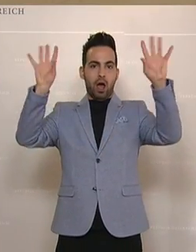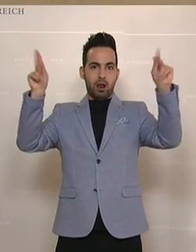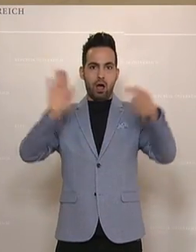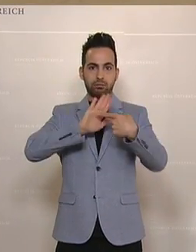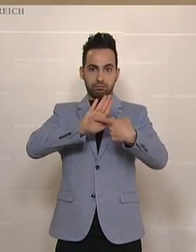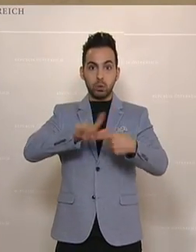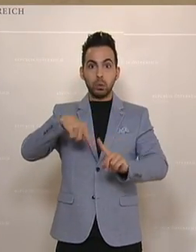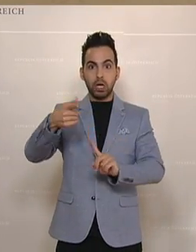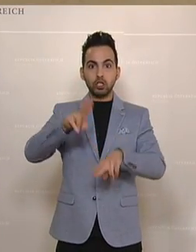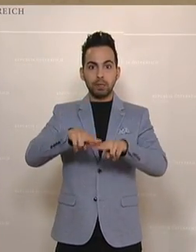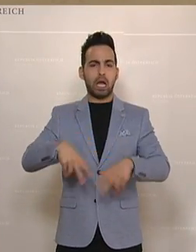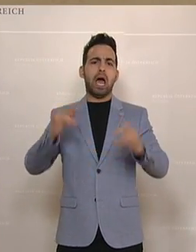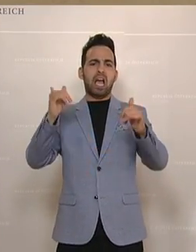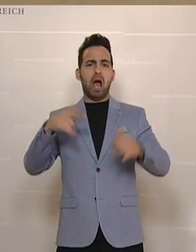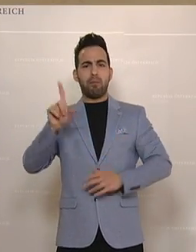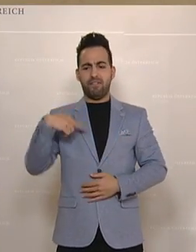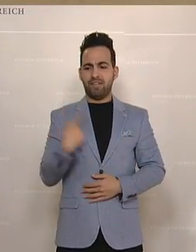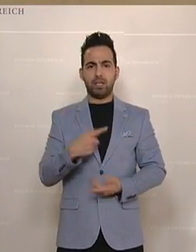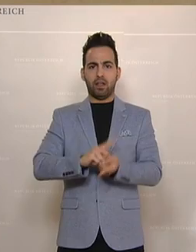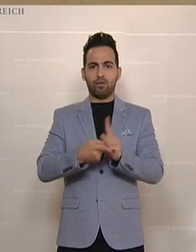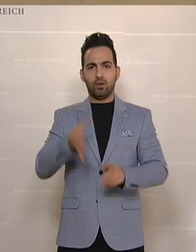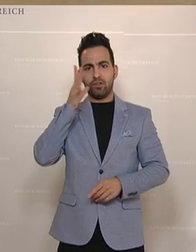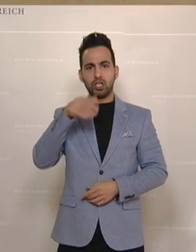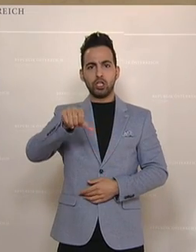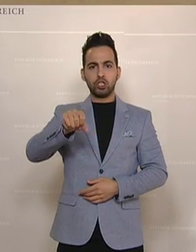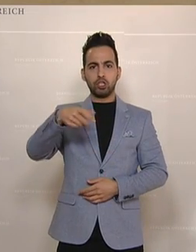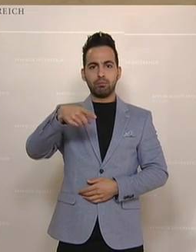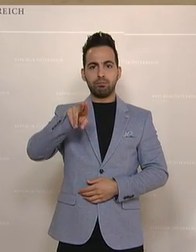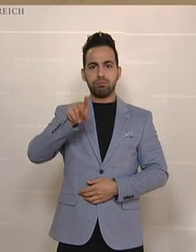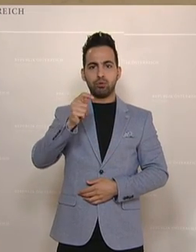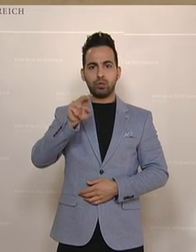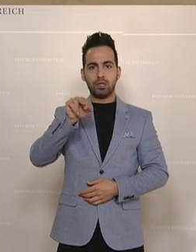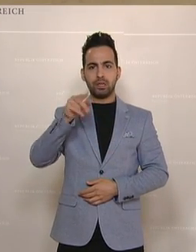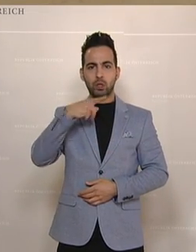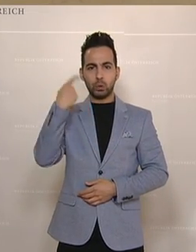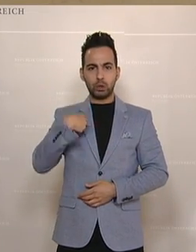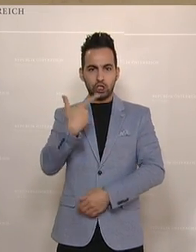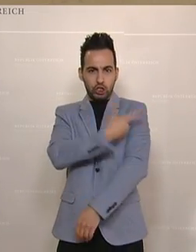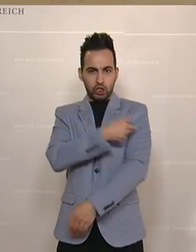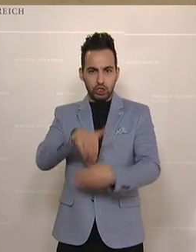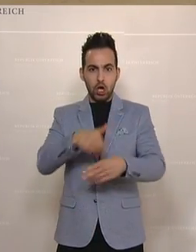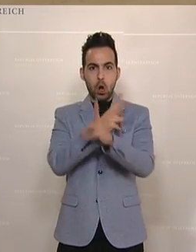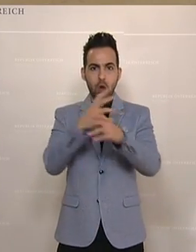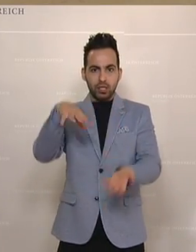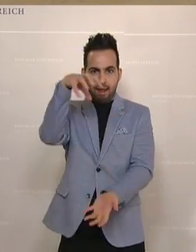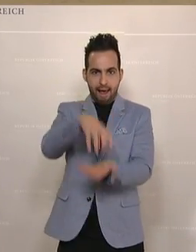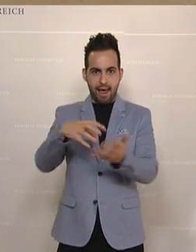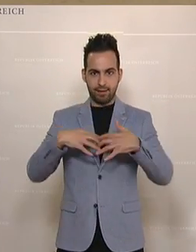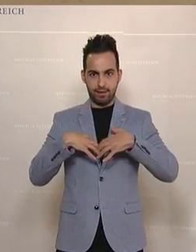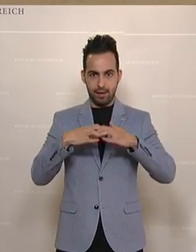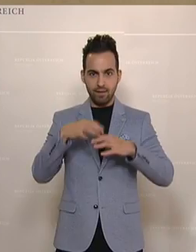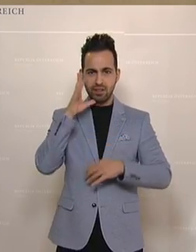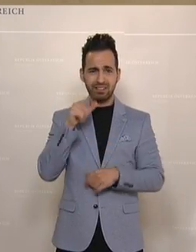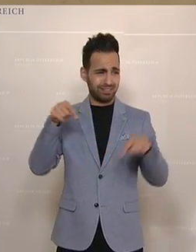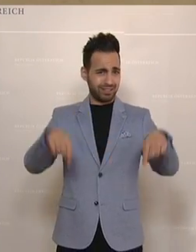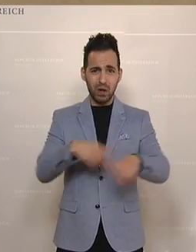die Ankündigung, ja, aber wir werden jetzt dafür dann eine Sputnik-Fabrik in Österreich machen. Ja. Fakt ist, in Österreich bekommen